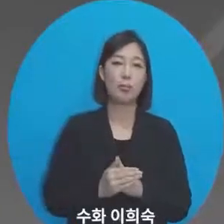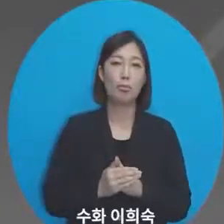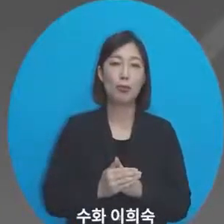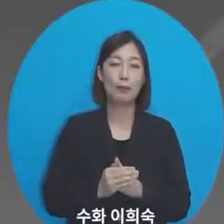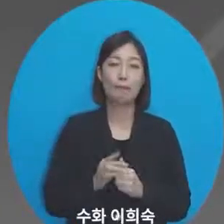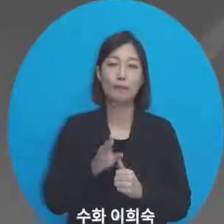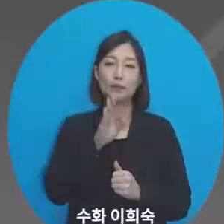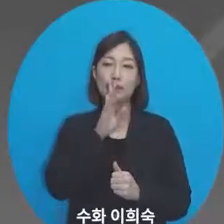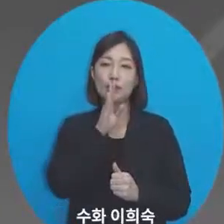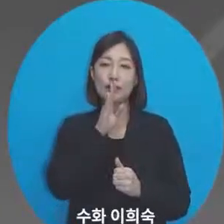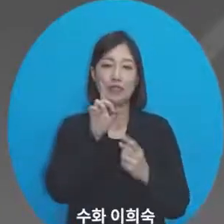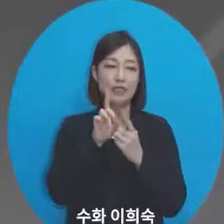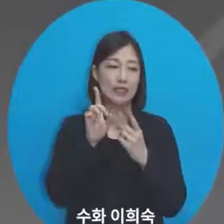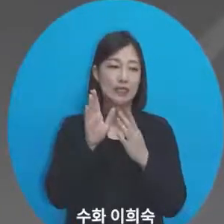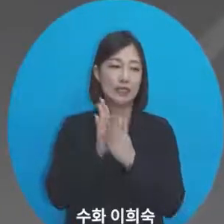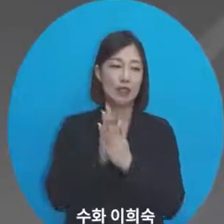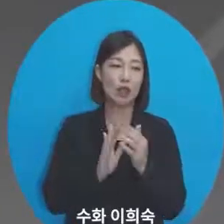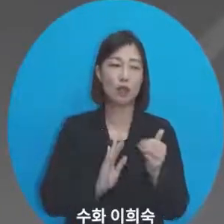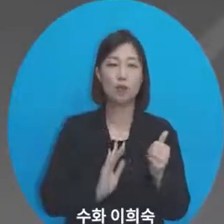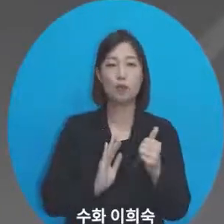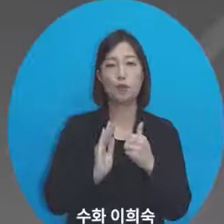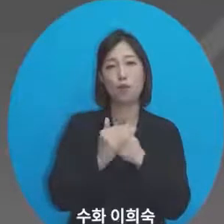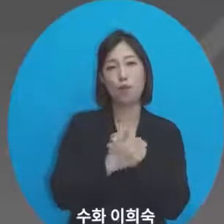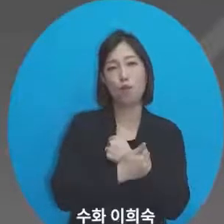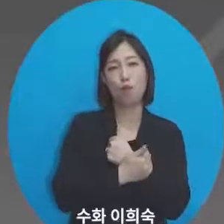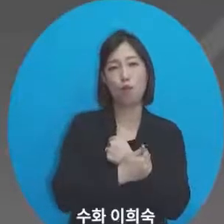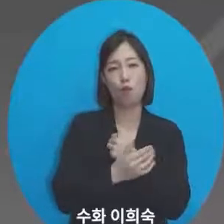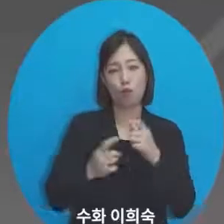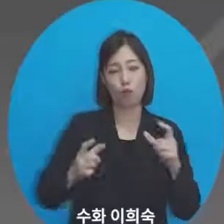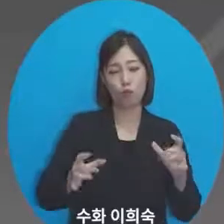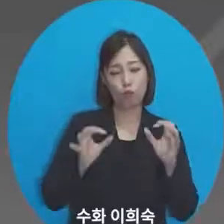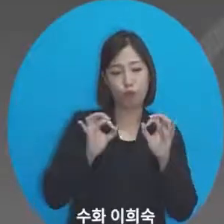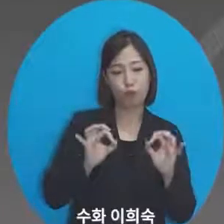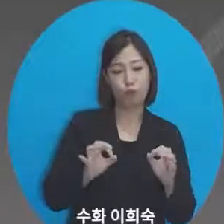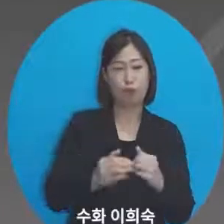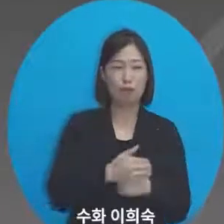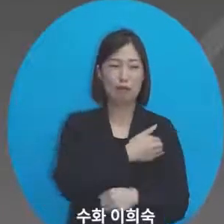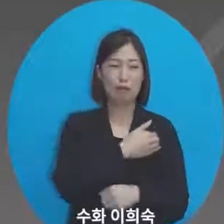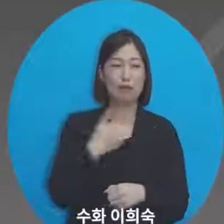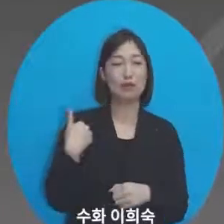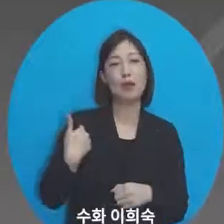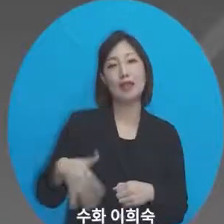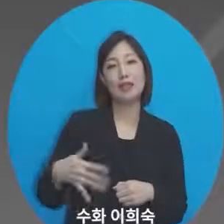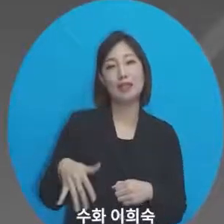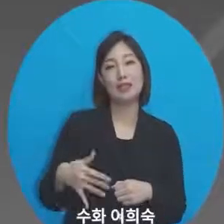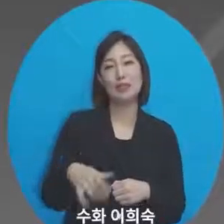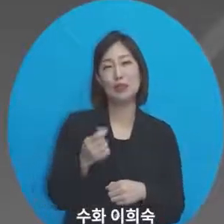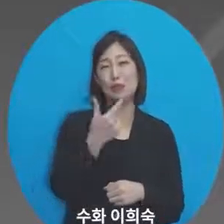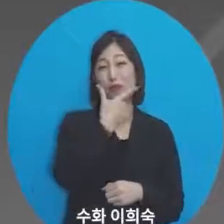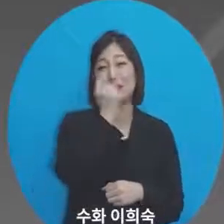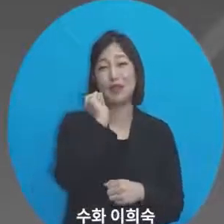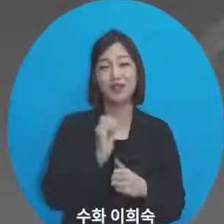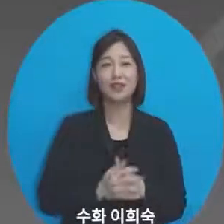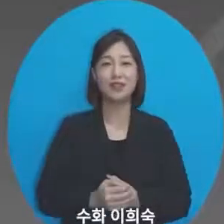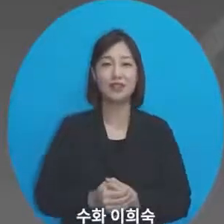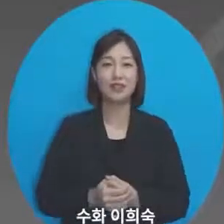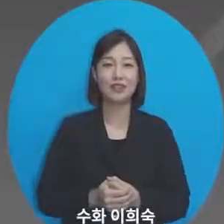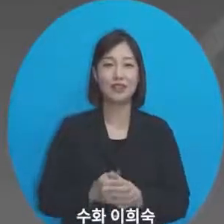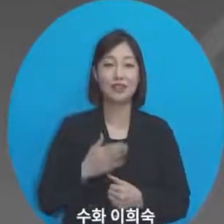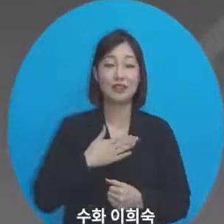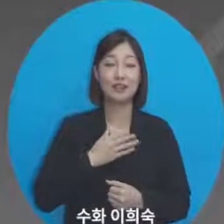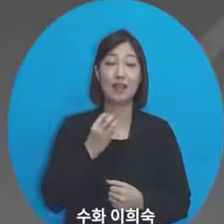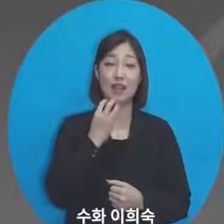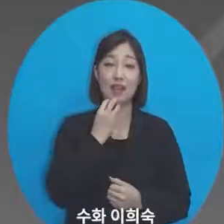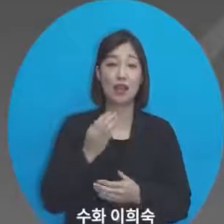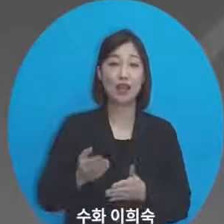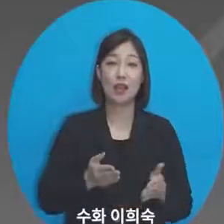편의시설 설치 여부가 그렇게 만족스러운 수준이 있는 것은 아니라고 말씀드리겠습니다. 저희가 경기도청과